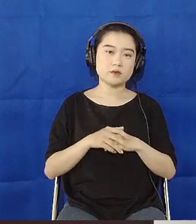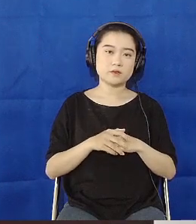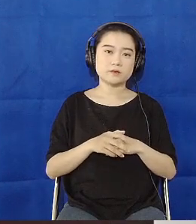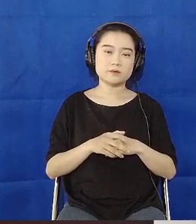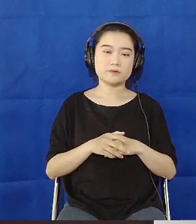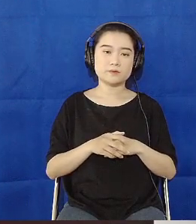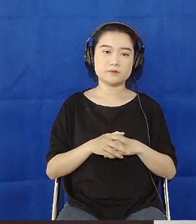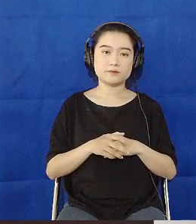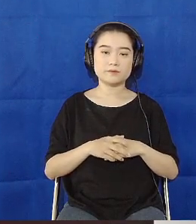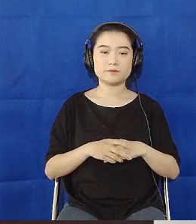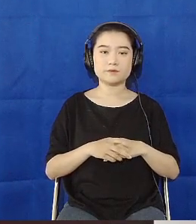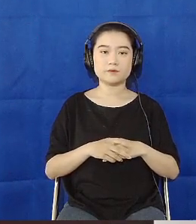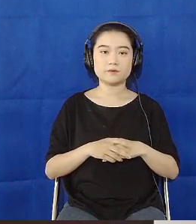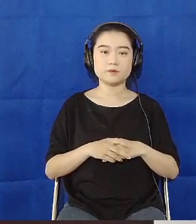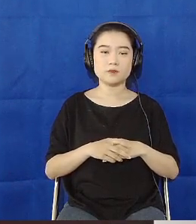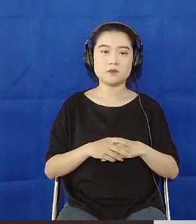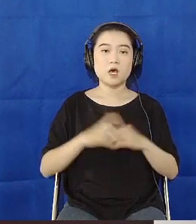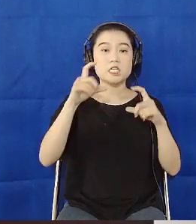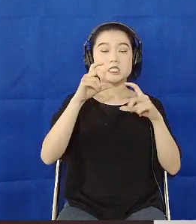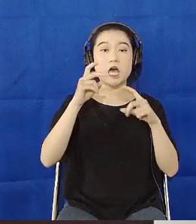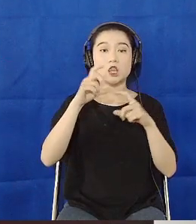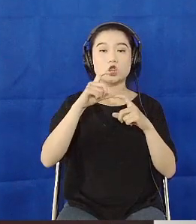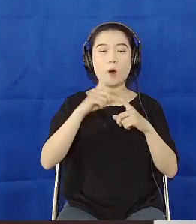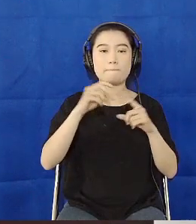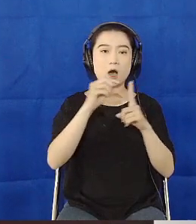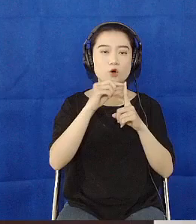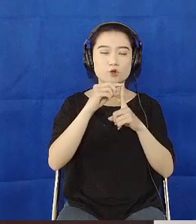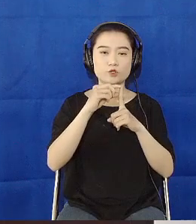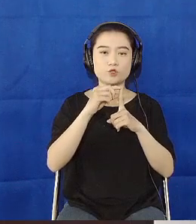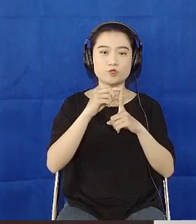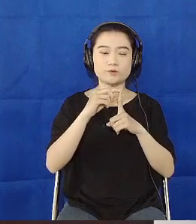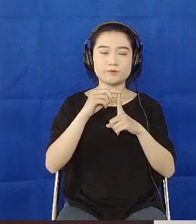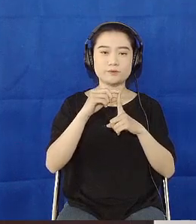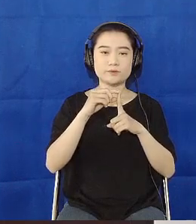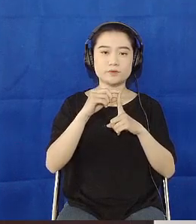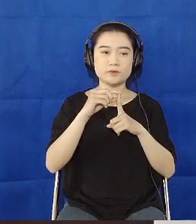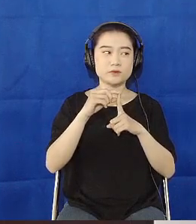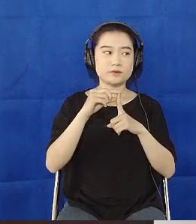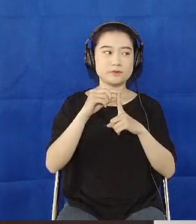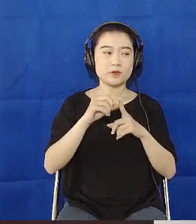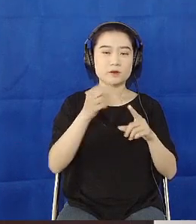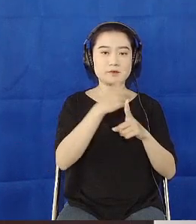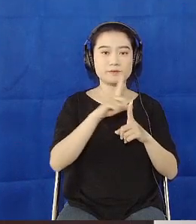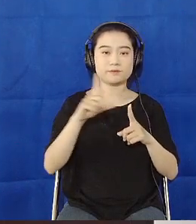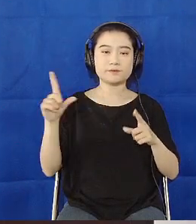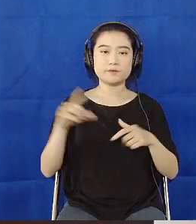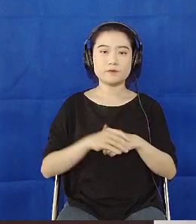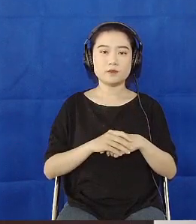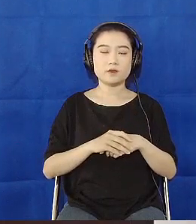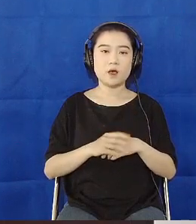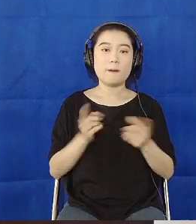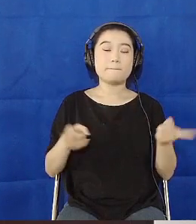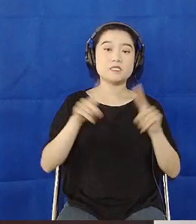jelas. Dia tidak menjadi orang yang kemudian merasa minder karena menjadi pendatang